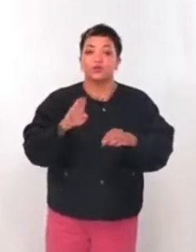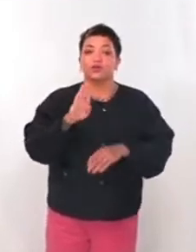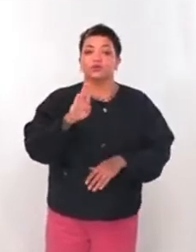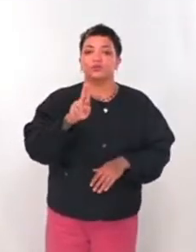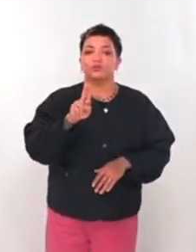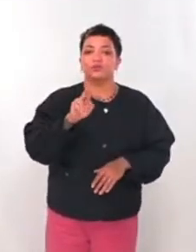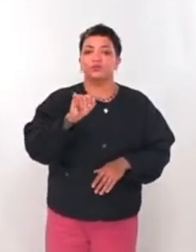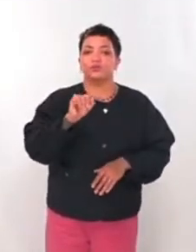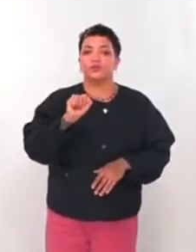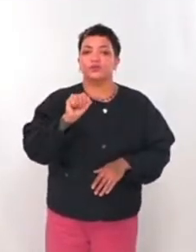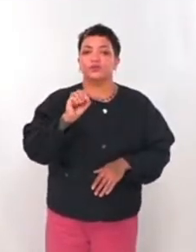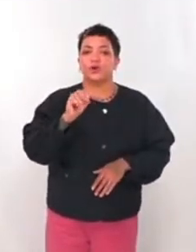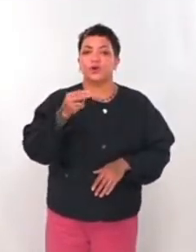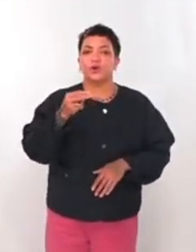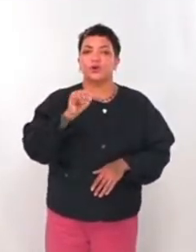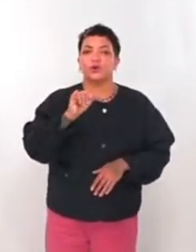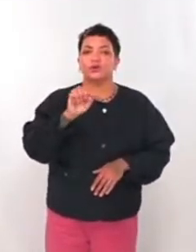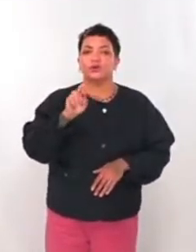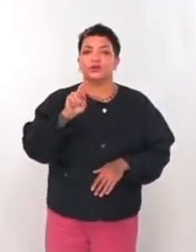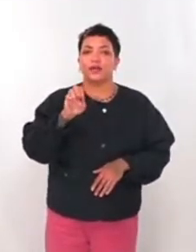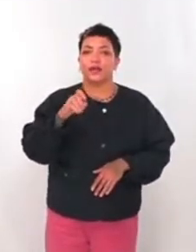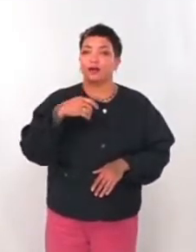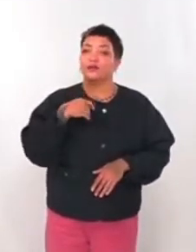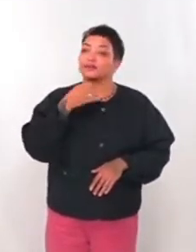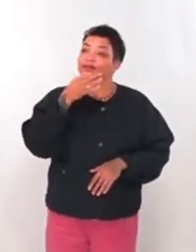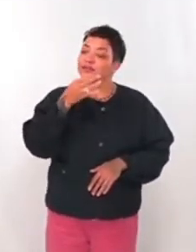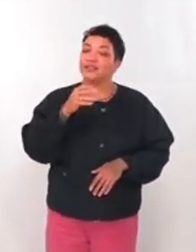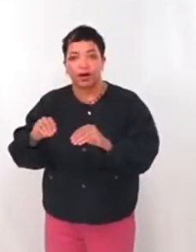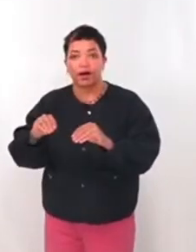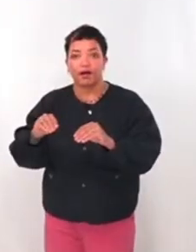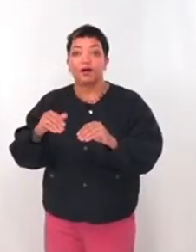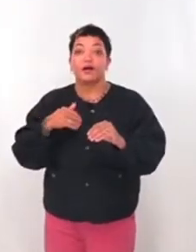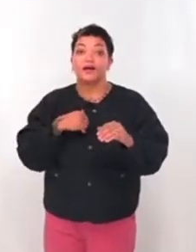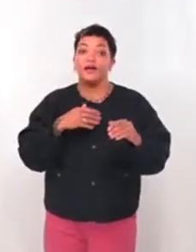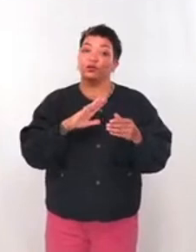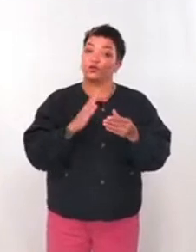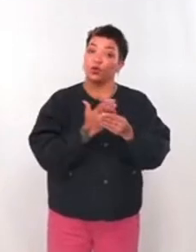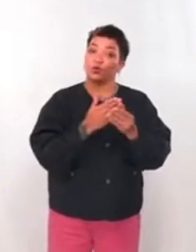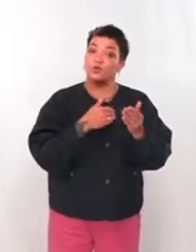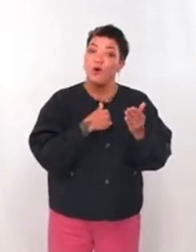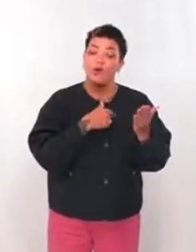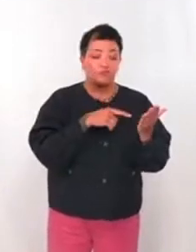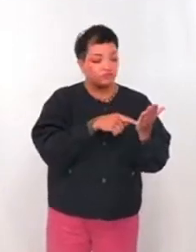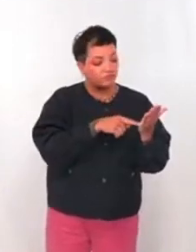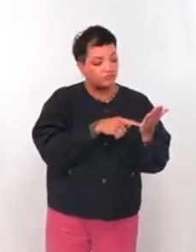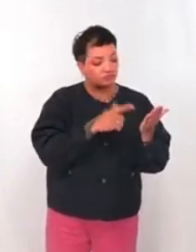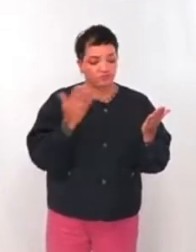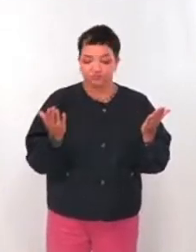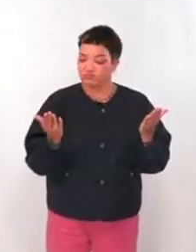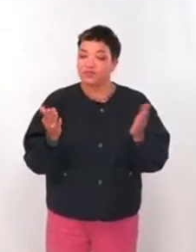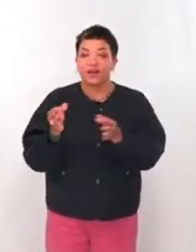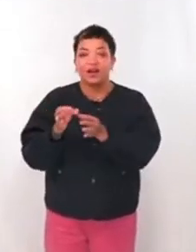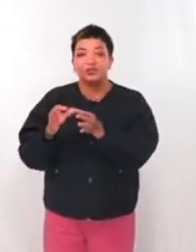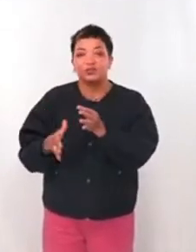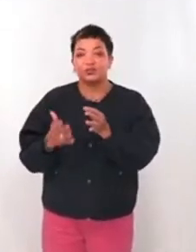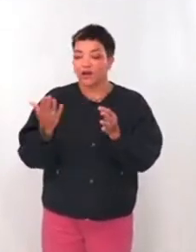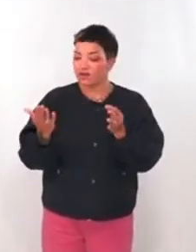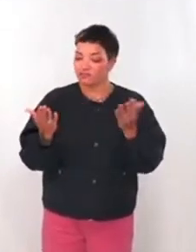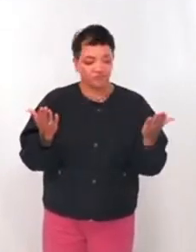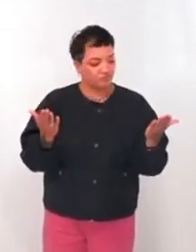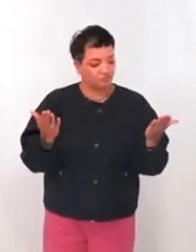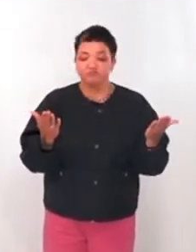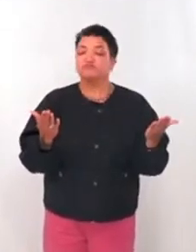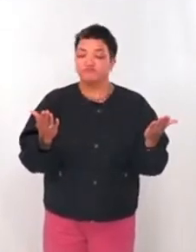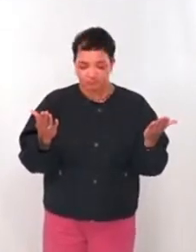annoncé 12 en 2023. Nous en avons réalisé 12. Nous avons été à la hauteur de l'ensemble des engagements, que